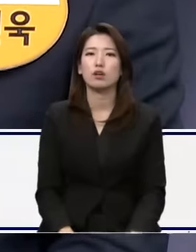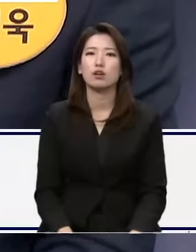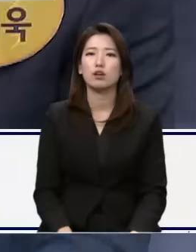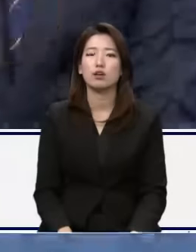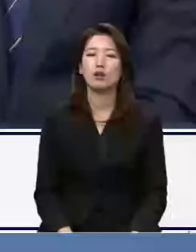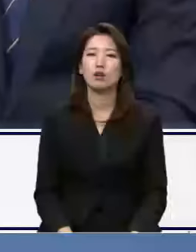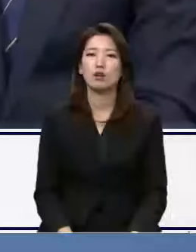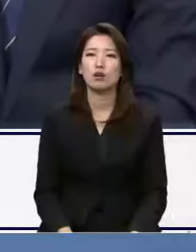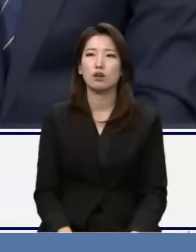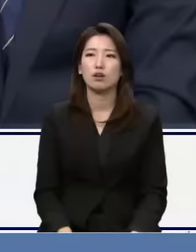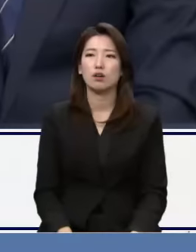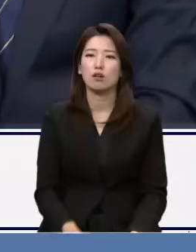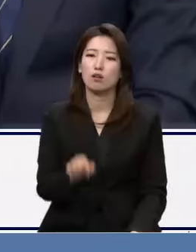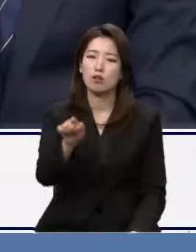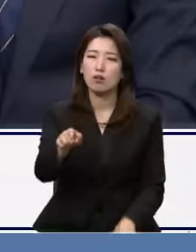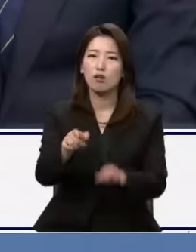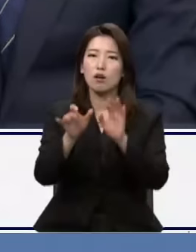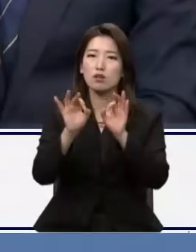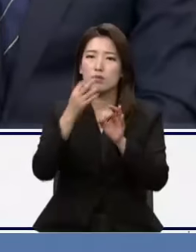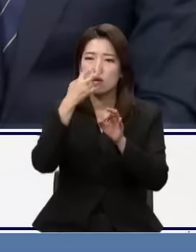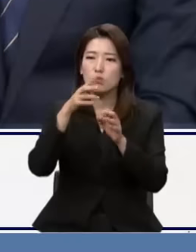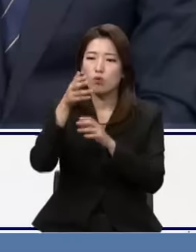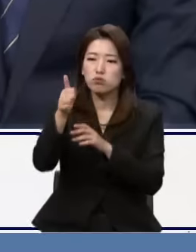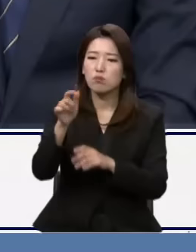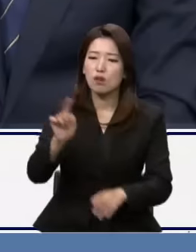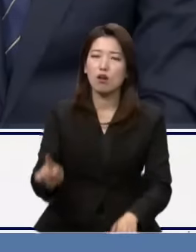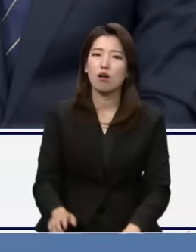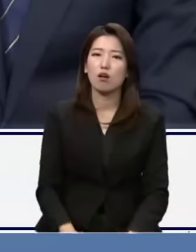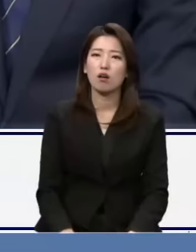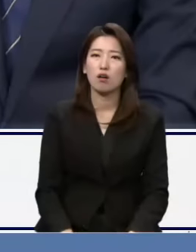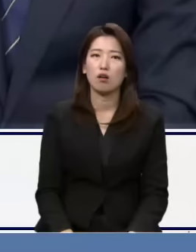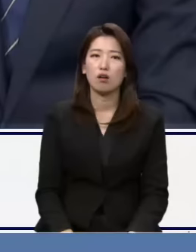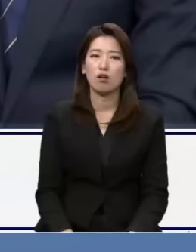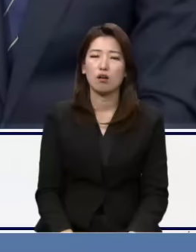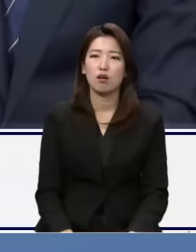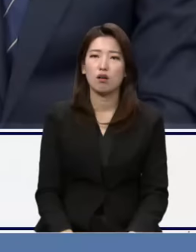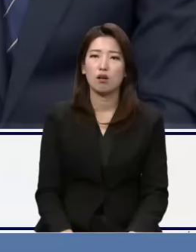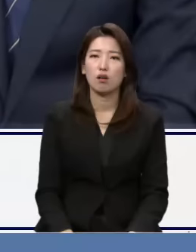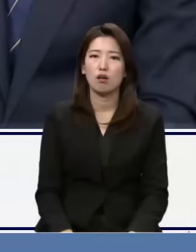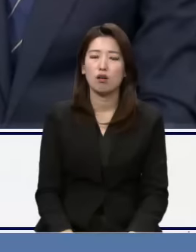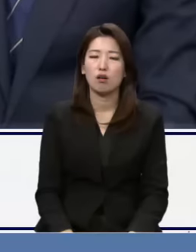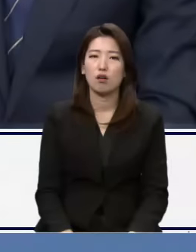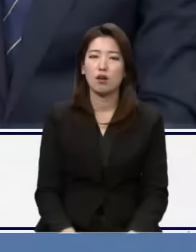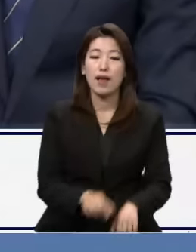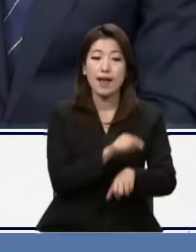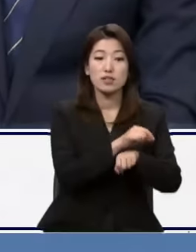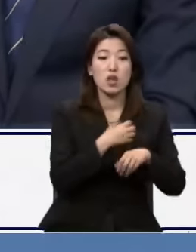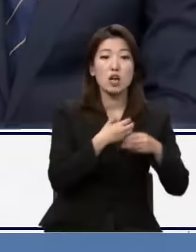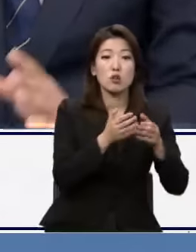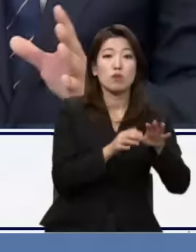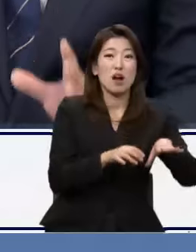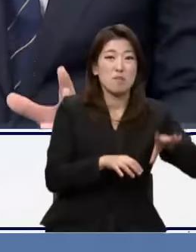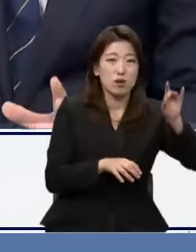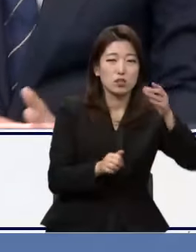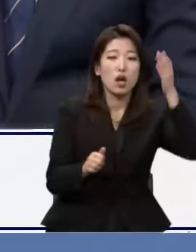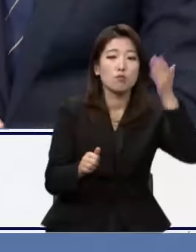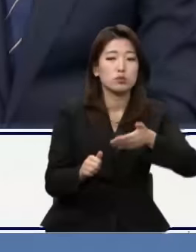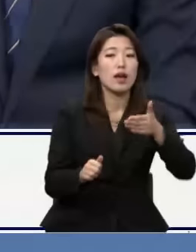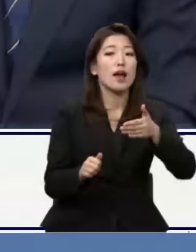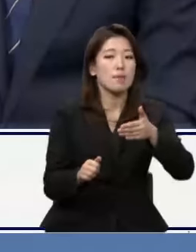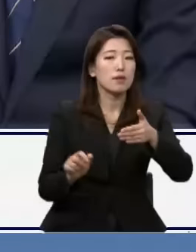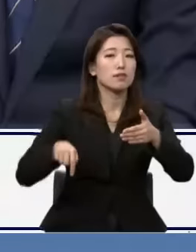이복현 금감원장이 일단 본인이 갖고 있 뭐 제하은 뭐 좋은 취지를 했을지 모르겠지만 사실상 지금 총성